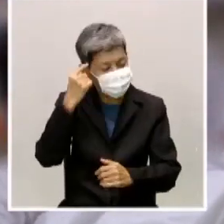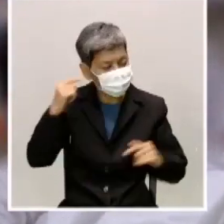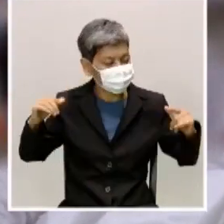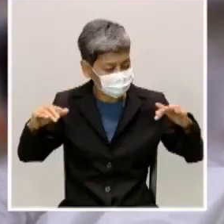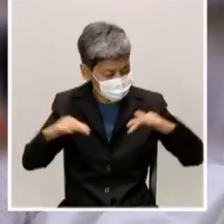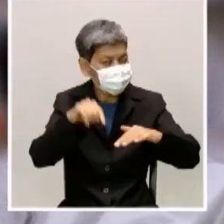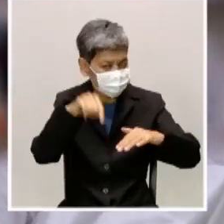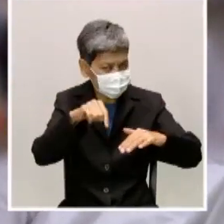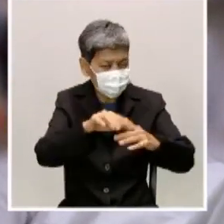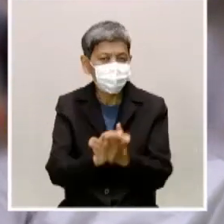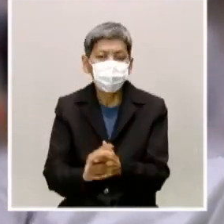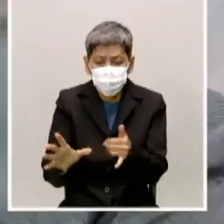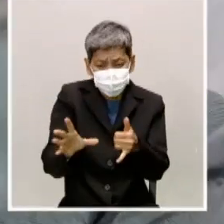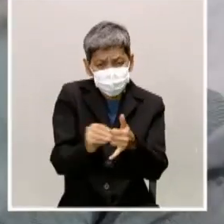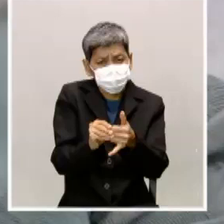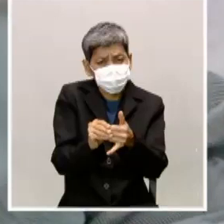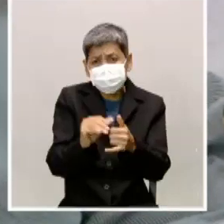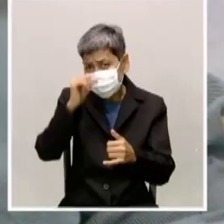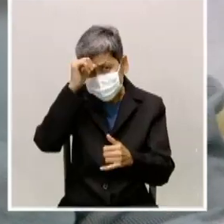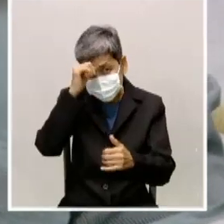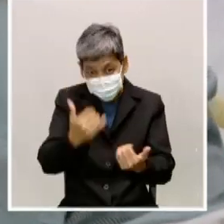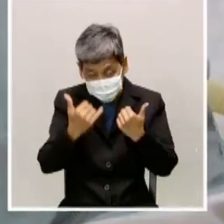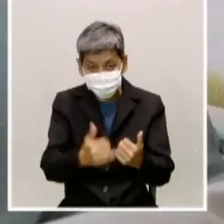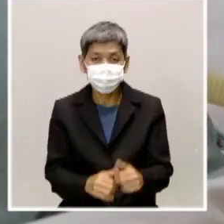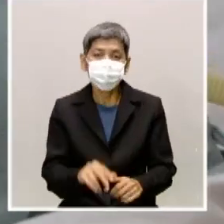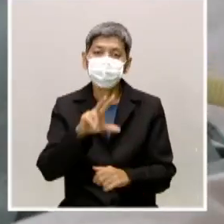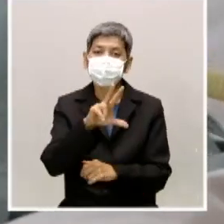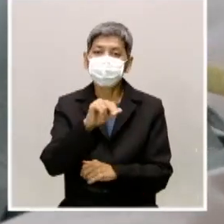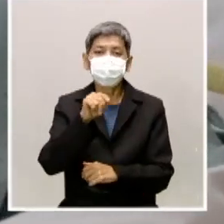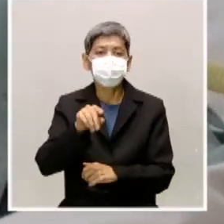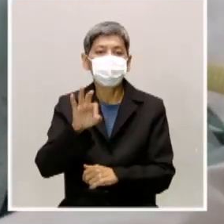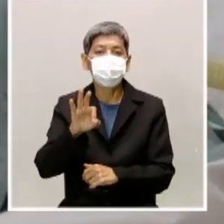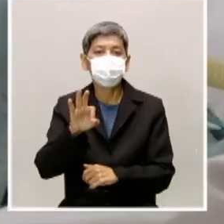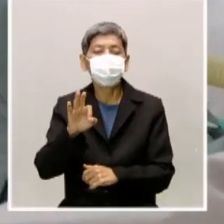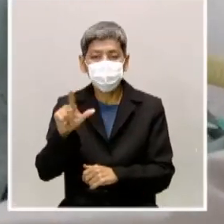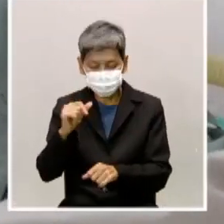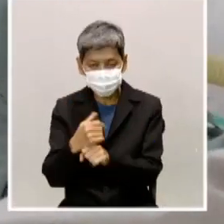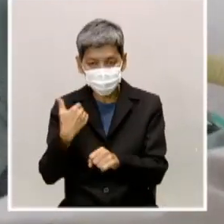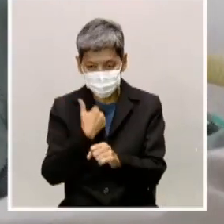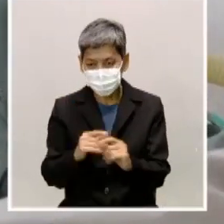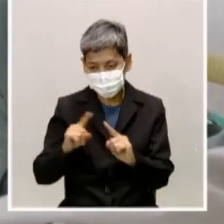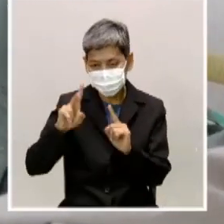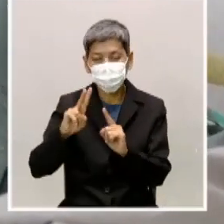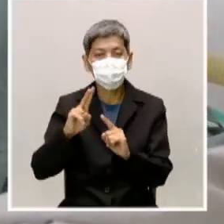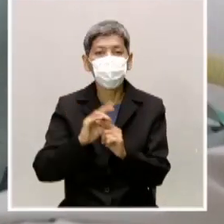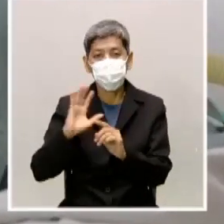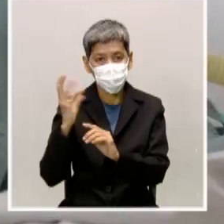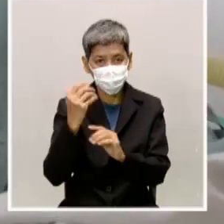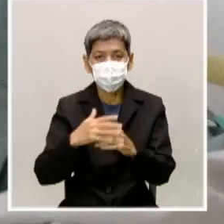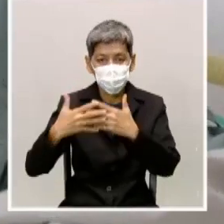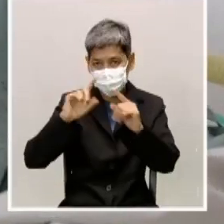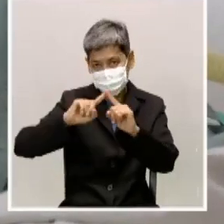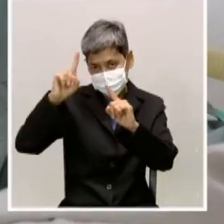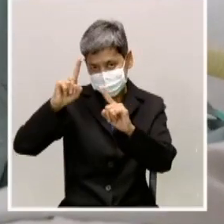ค่ะตอนนี้ผู้ติดเชื้อสะสมในอินเดียอยู่ที่ 30.91 ล้านคนสูงเป็นอันดับ2จากของโลกรองจากส